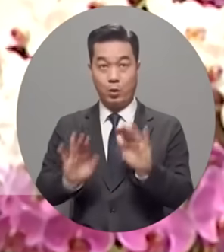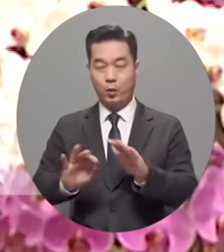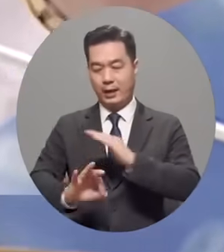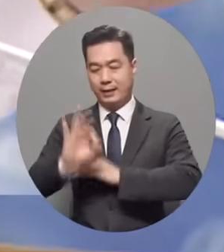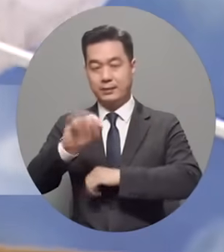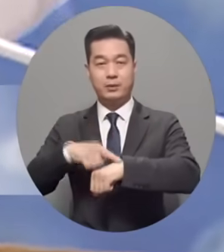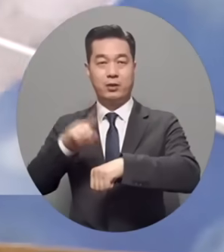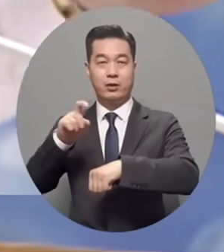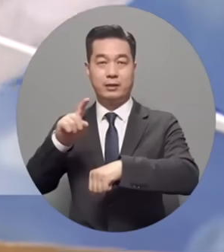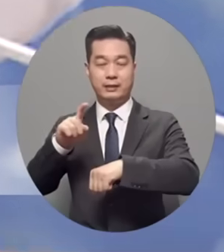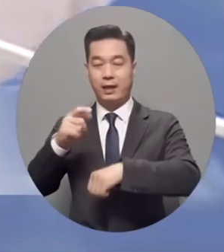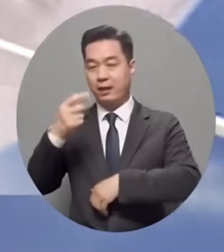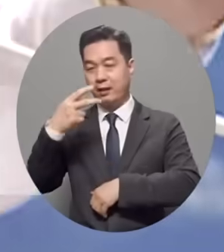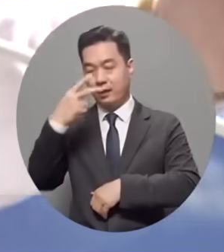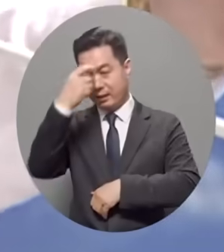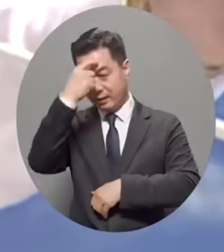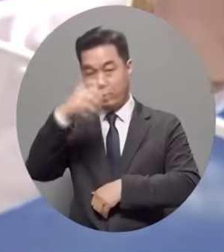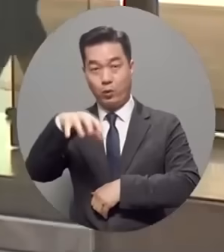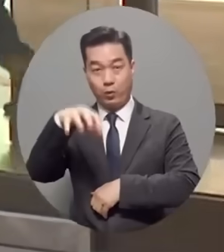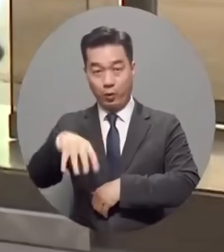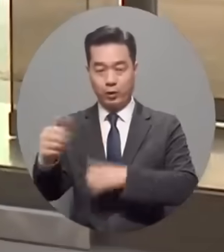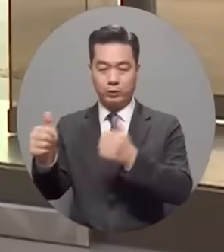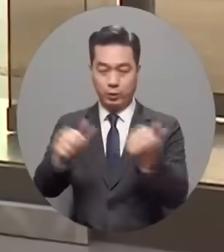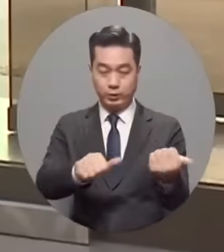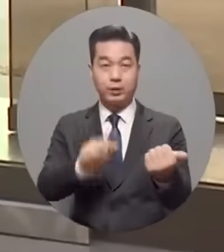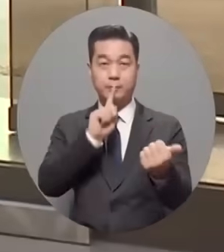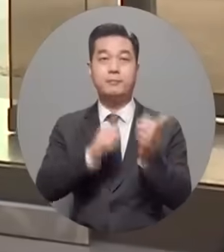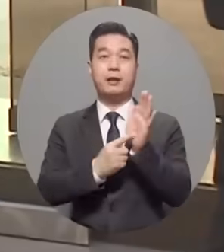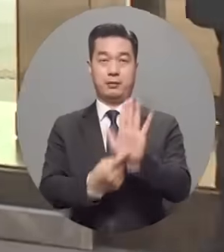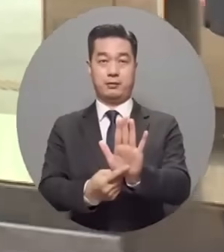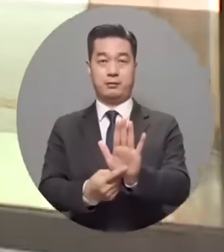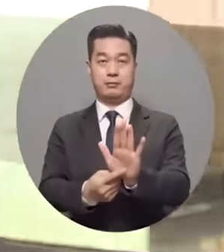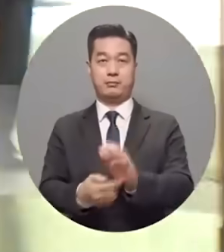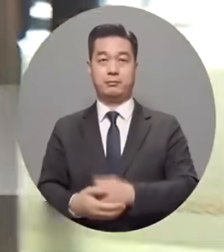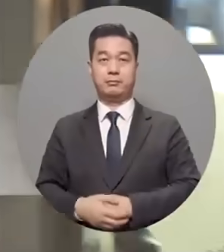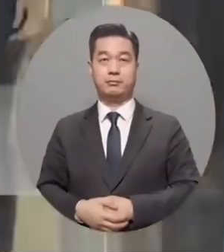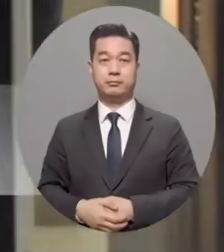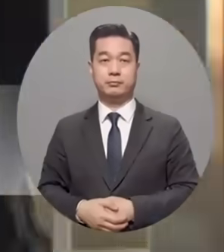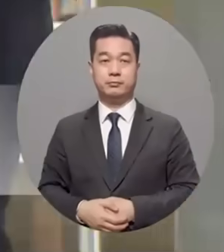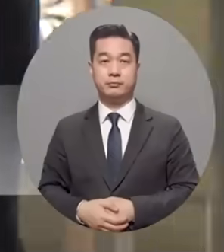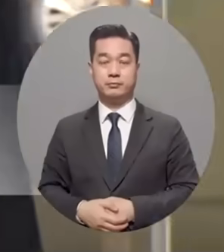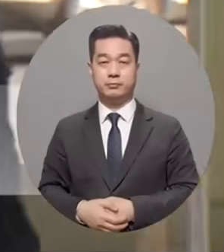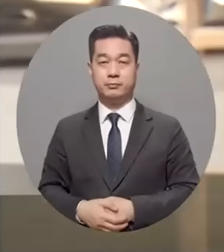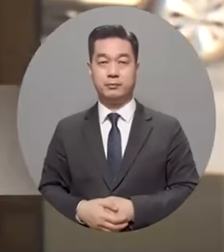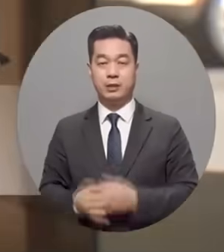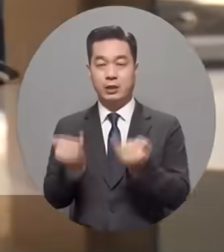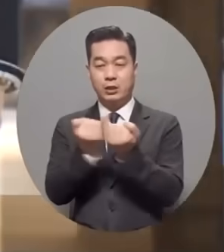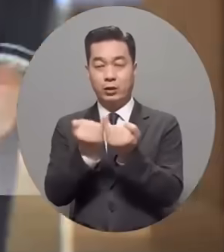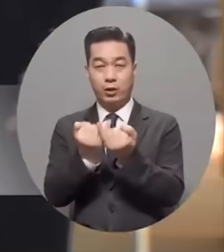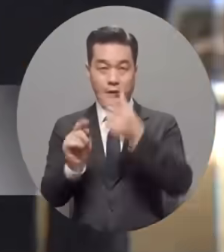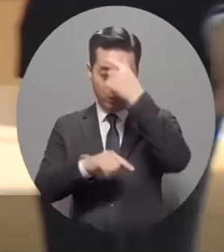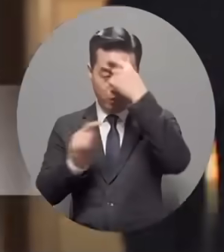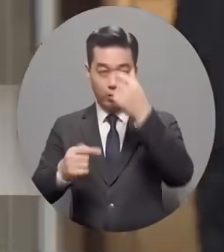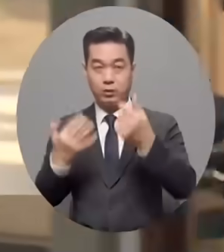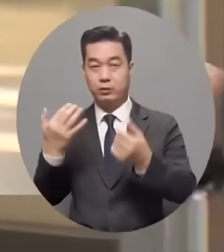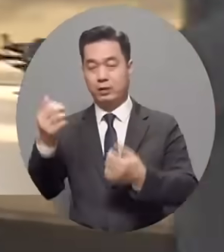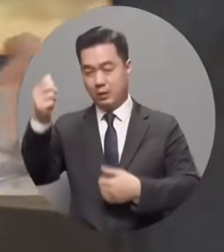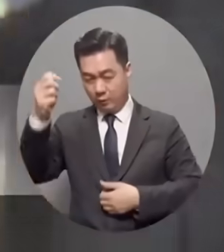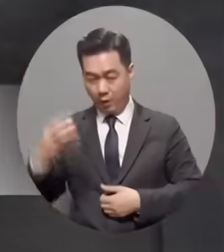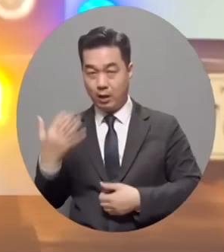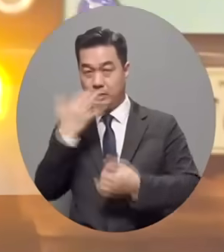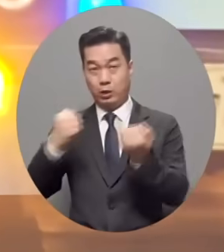씨가 기도처에서 소천했다고 밝혔습니다. 이 목사는 여성 신도들을 상습 성폭행한 혐의로 지난 2019년